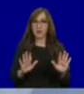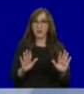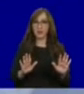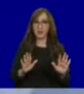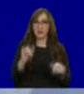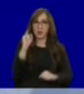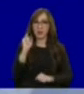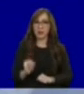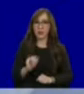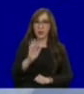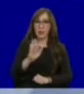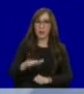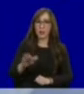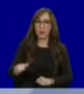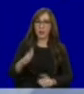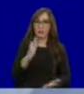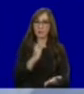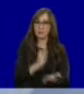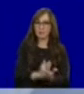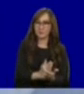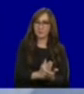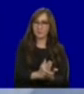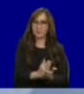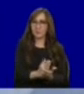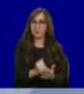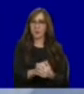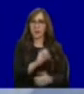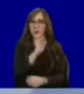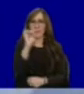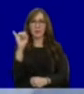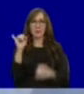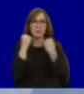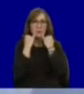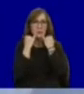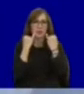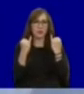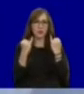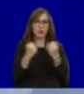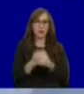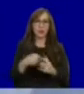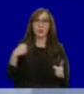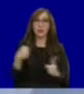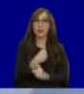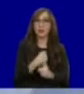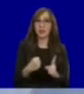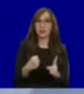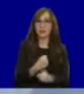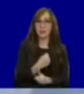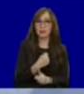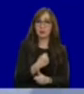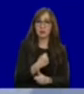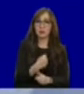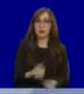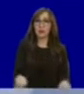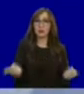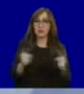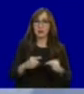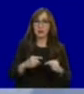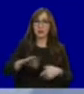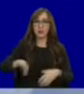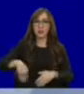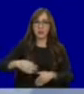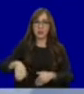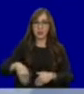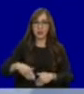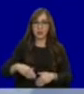dari sekolah, ya. Dan ada berbagai macam isu-isu kekerasan domestik yang terjadi di dalam keluarga yang